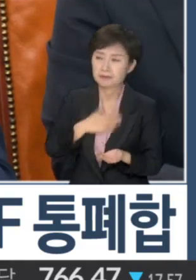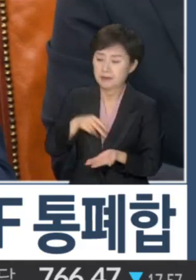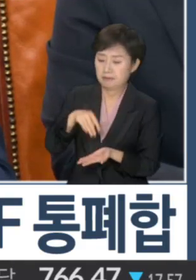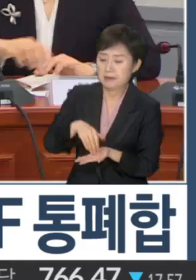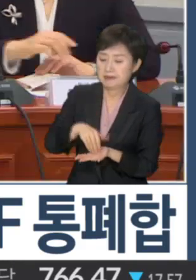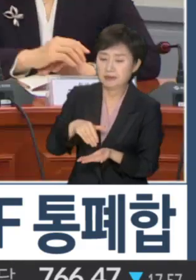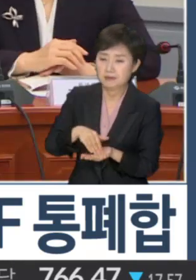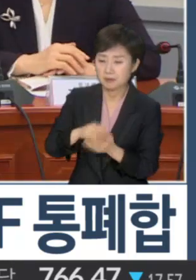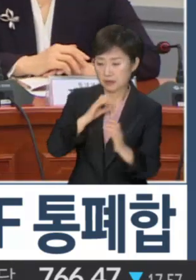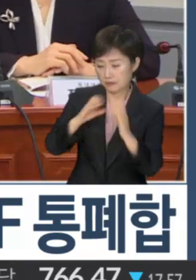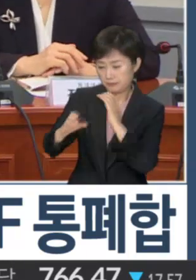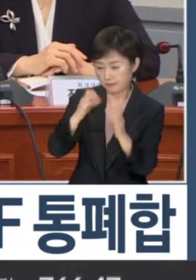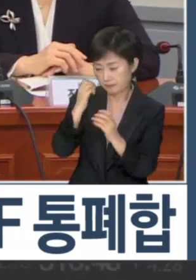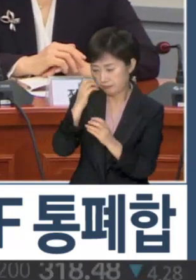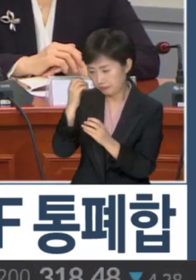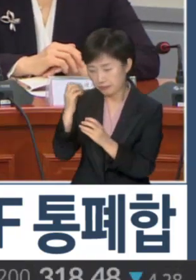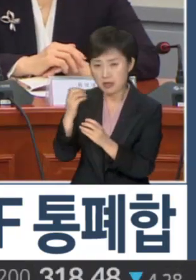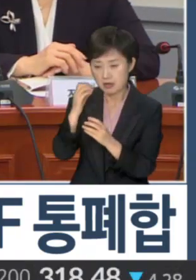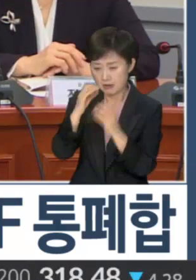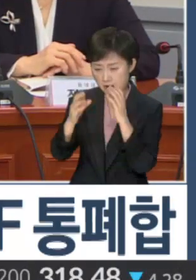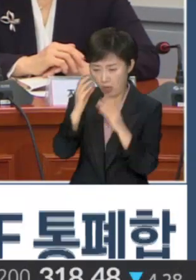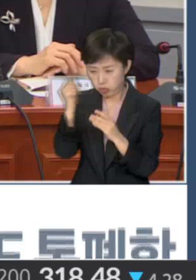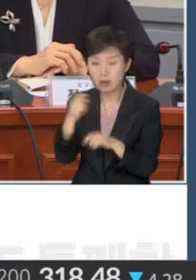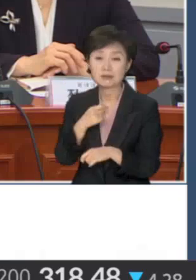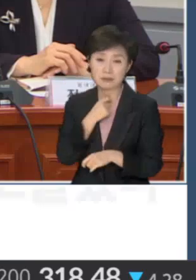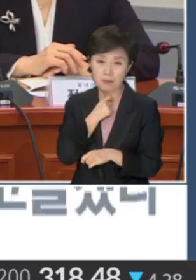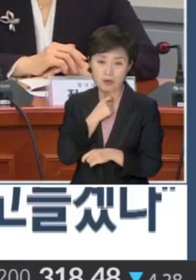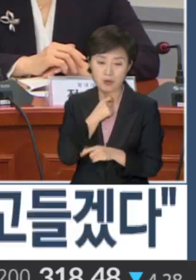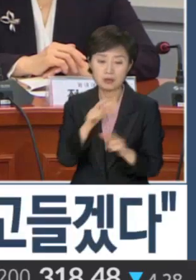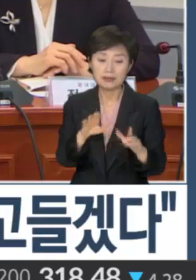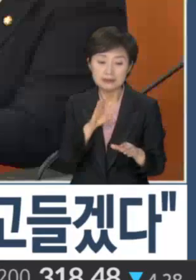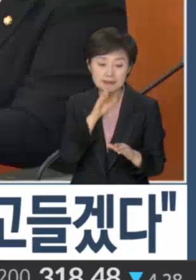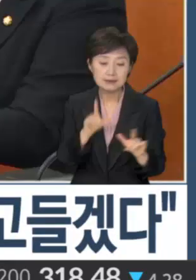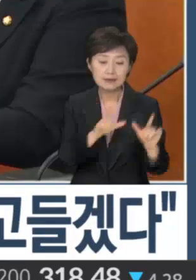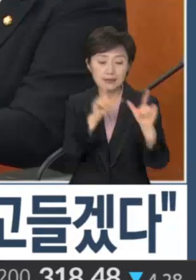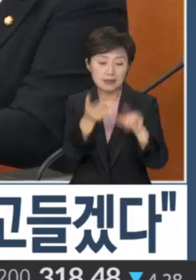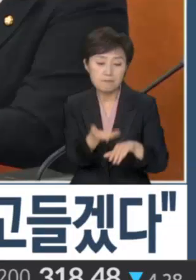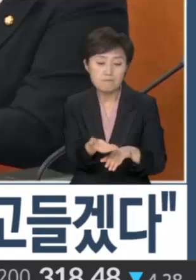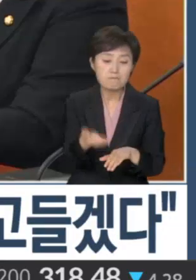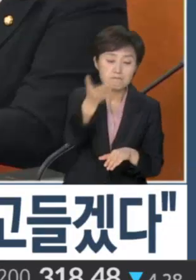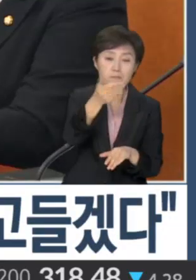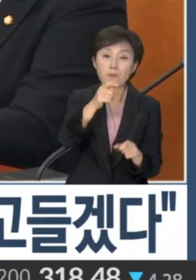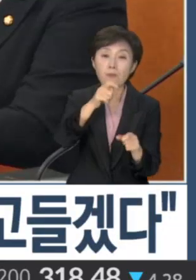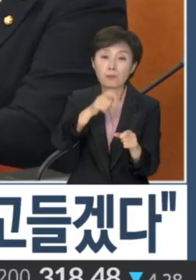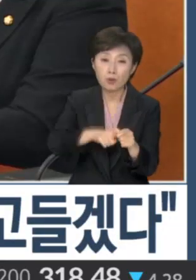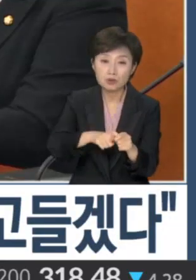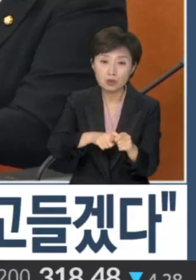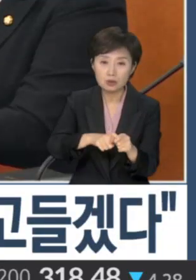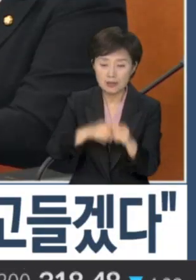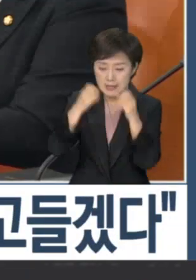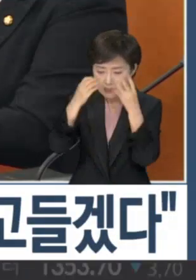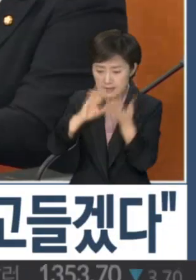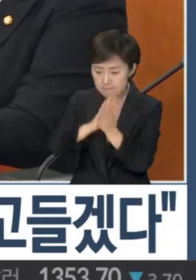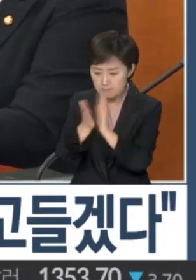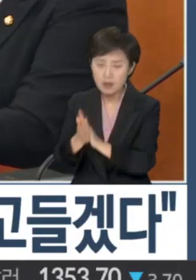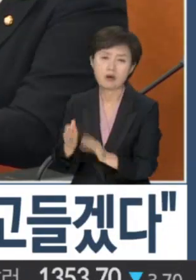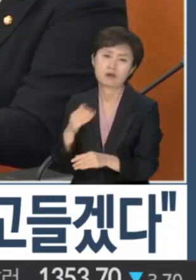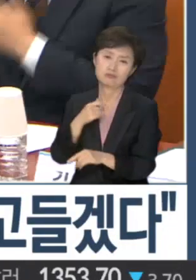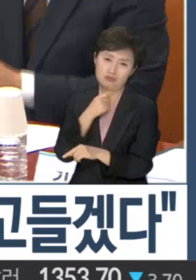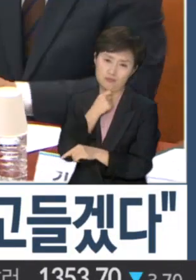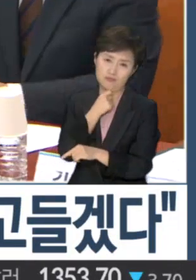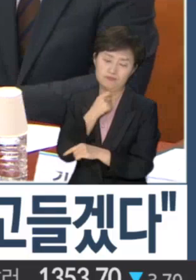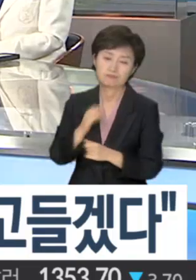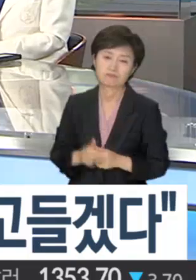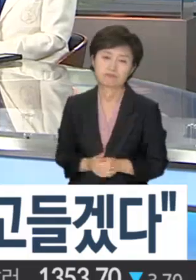또 현장 행보를 통해서 실제 삶에 대한 개선을 끌어낼 수 있는 실질적인 변화가 가시적으로 나타날 거라고 확신합니다. 네,